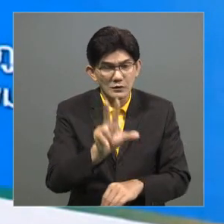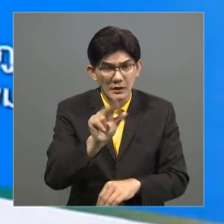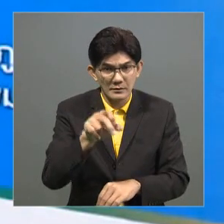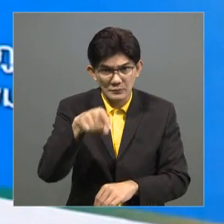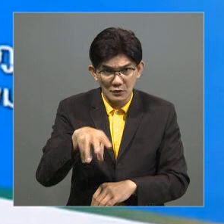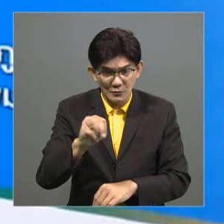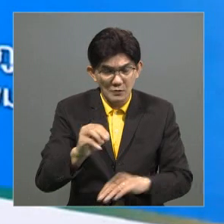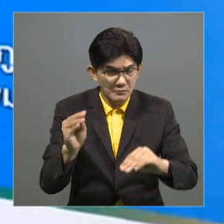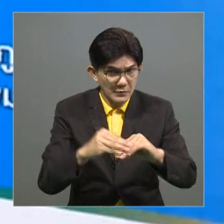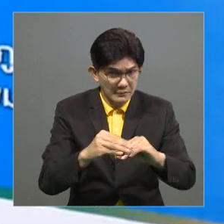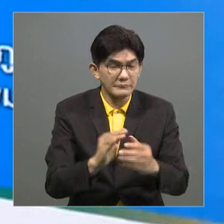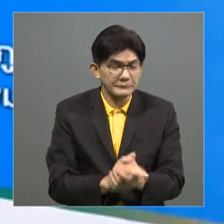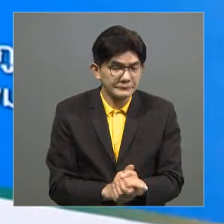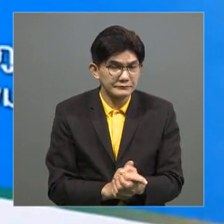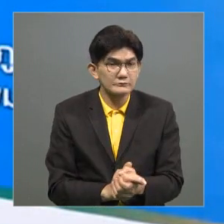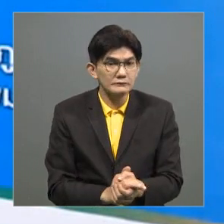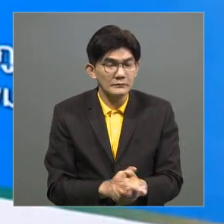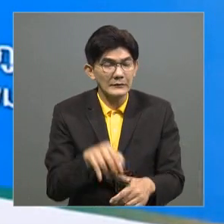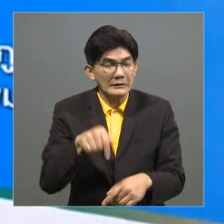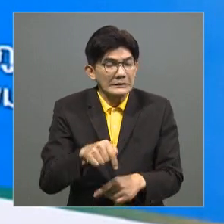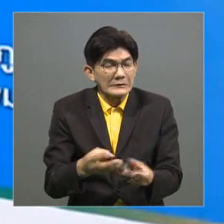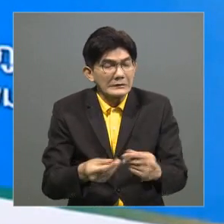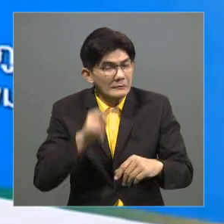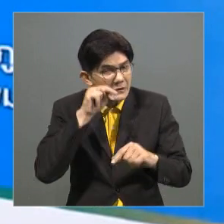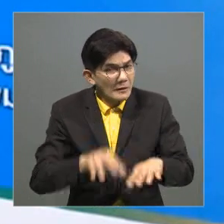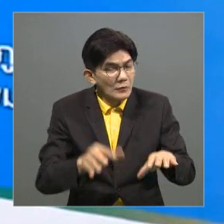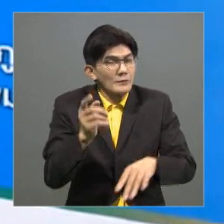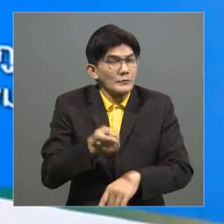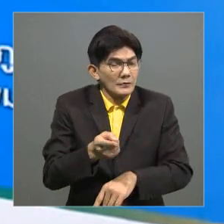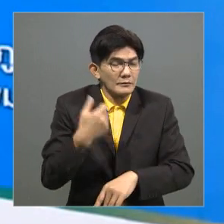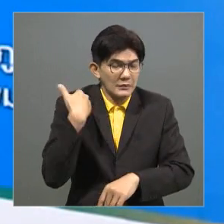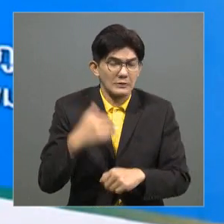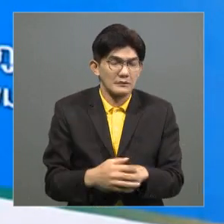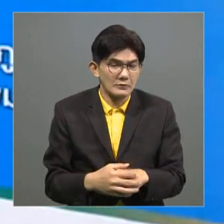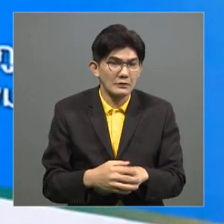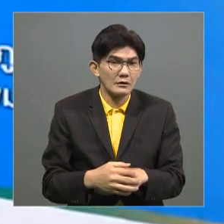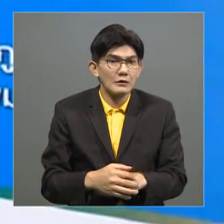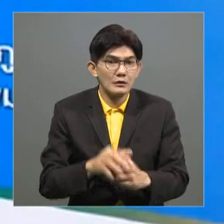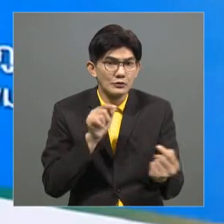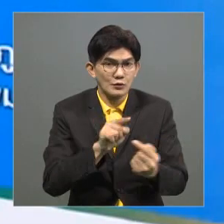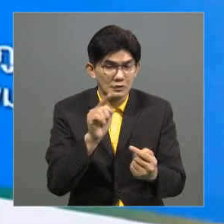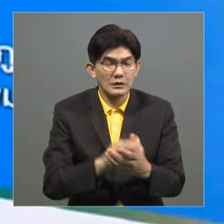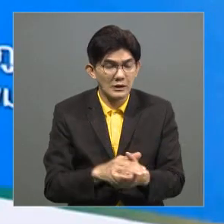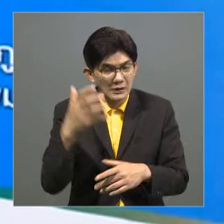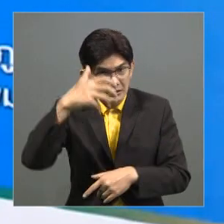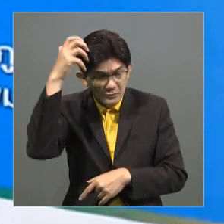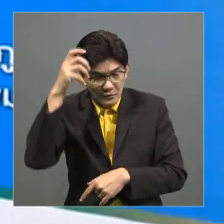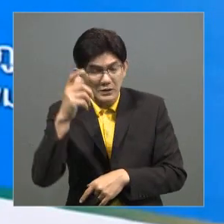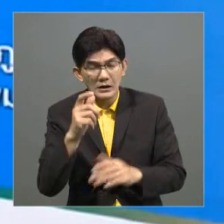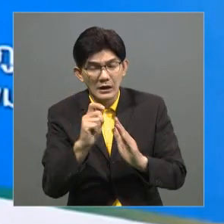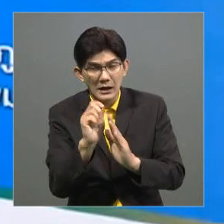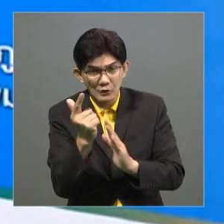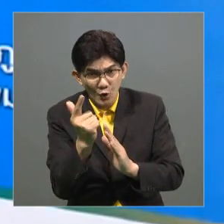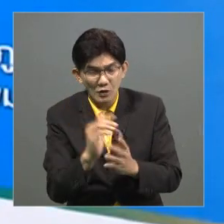ติเมตรนะครับตรงนี้ก็ถือว่าเป็นพื้นที่เดิมนะครับนอกจากนั้นนะครับก็ยังเป็นพื้นที่ที่ในเขตตั้งแต่จังหวัดสิงห์บุรีอ่างทองนะ